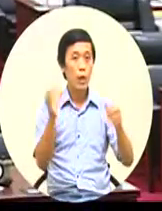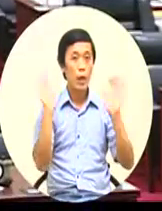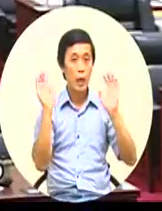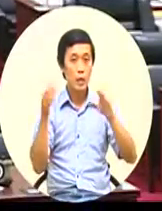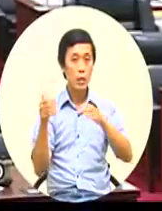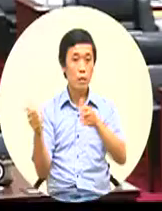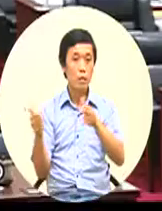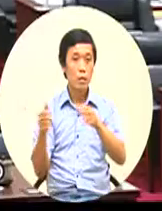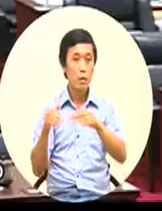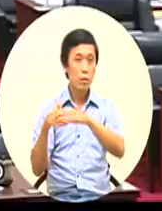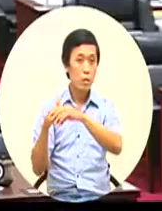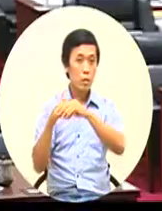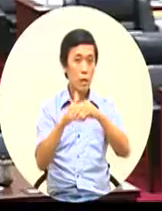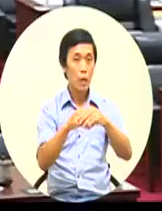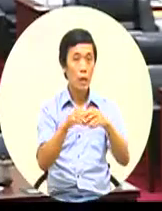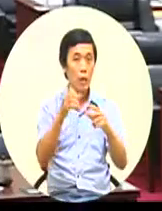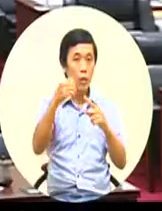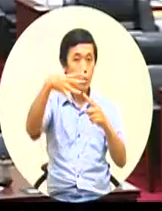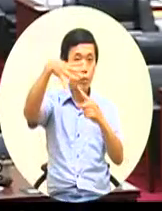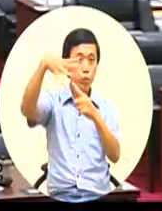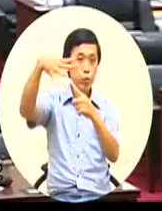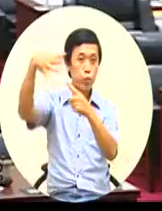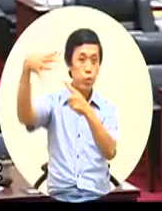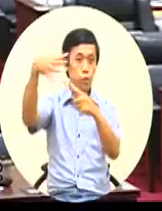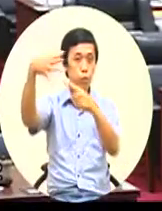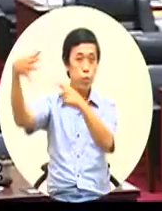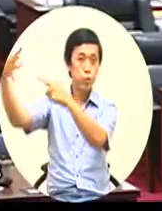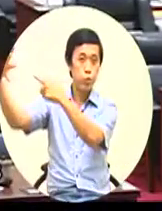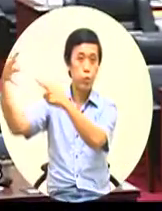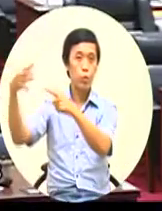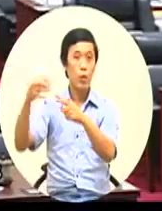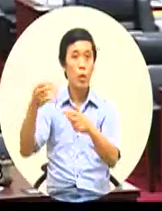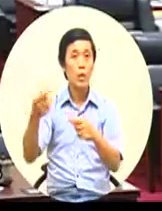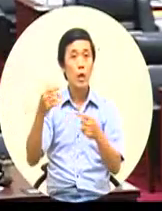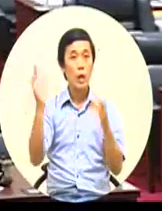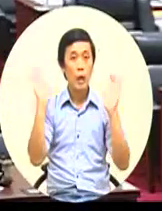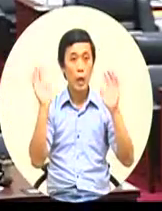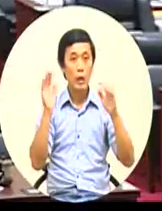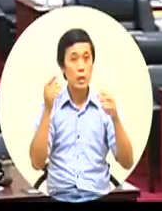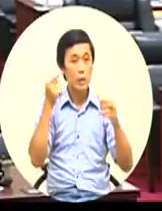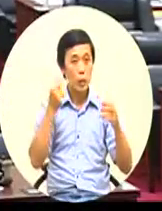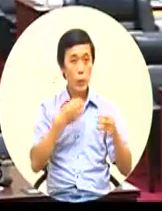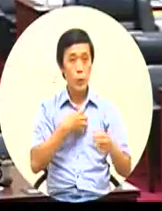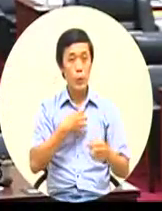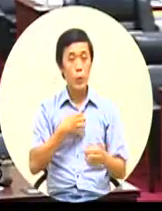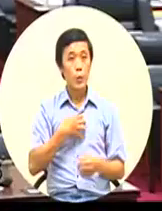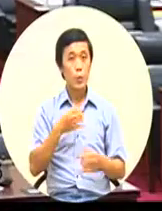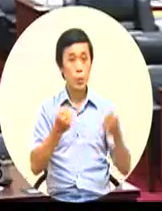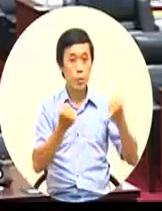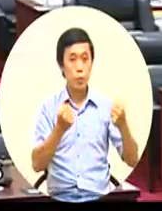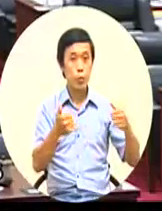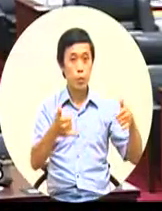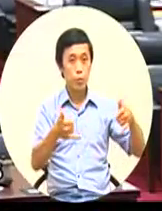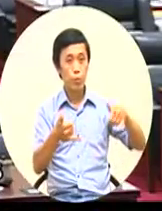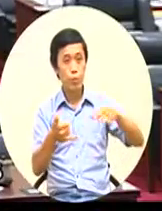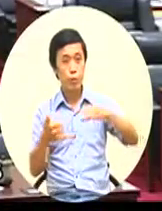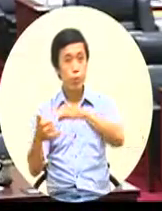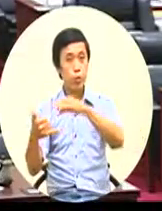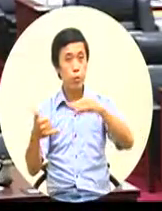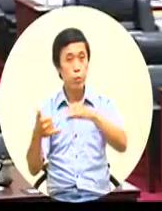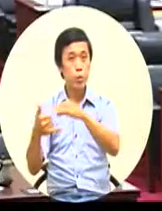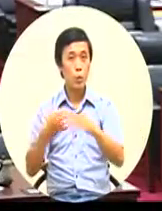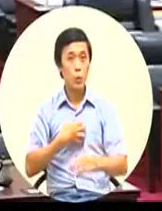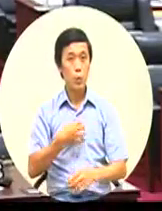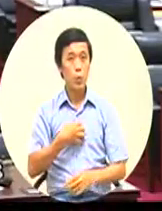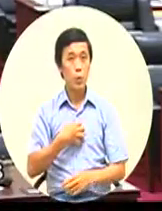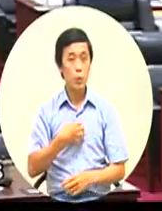了，然后看到小孩子在冒着可能会被车子压倒这样的情况下，我们民代表在现场看到真的非常